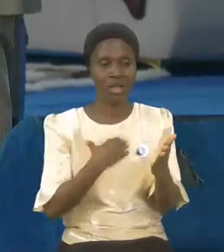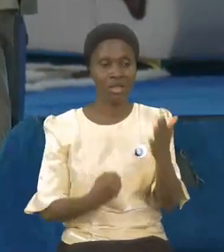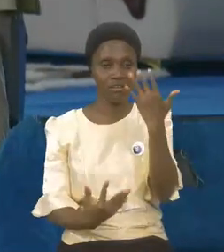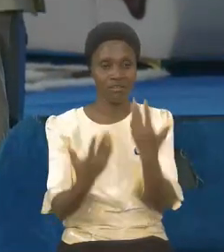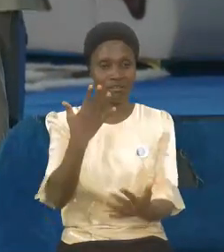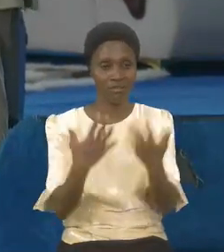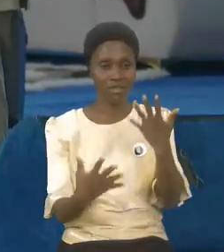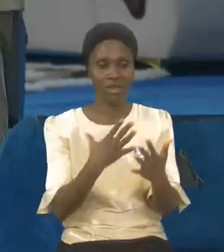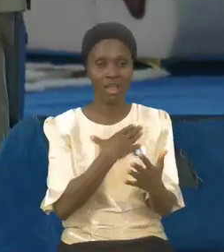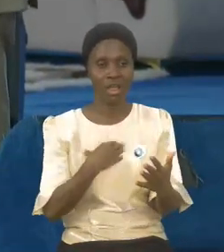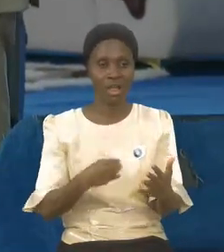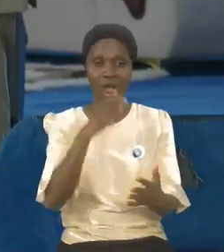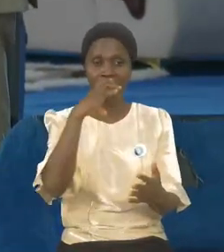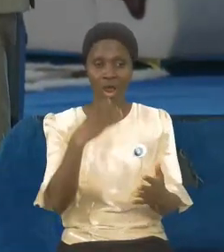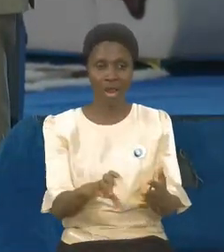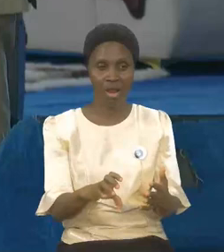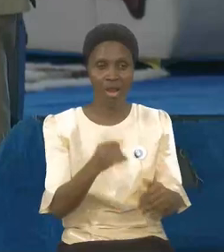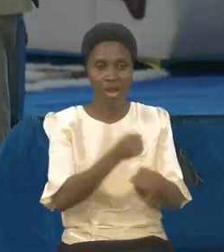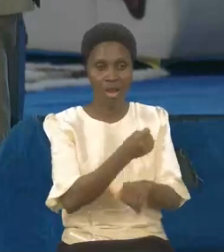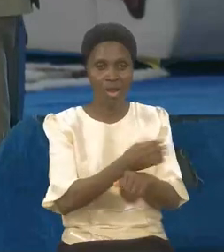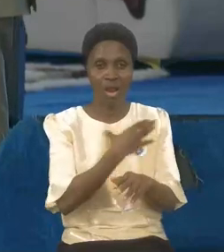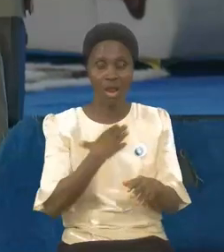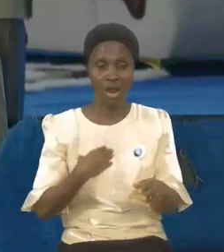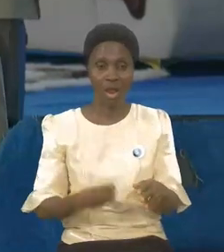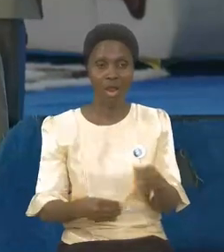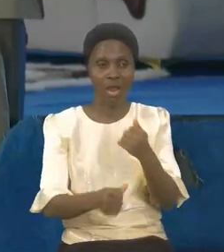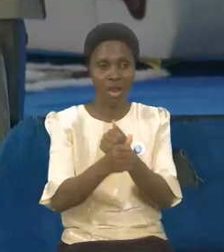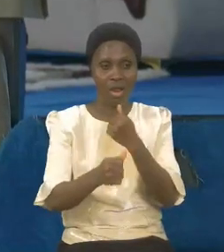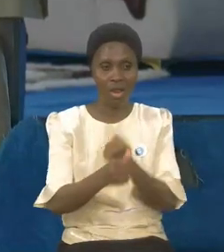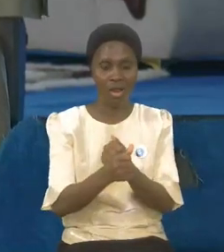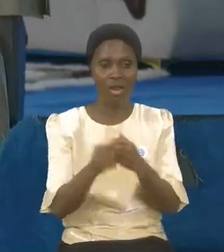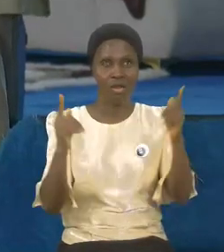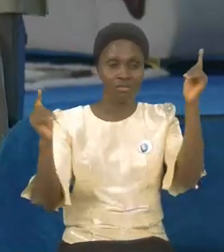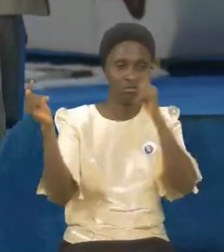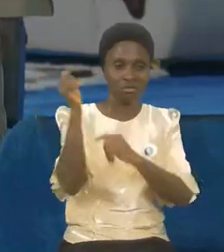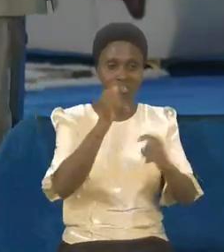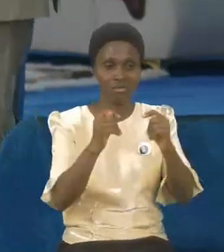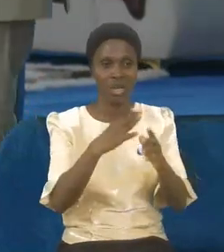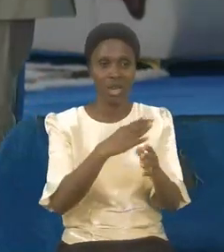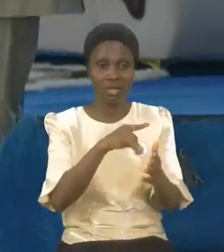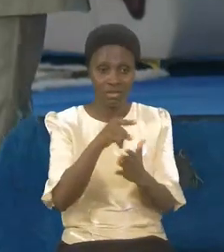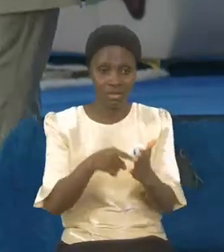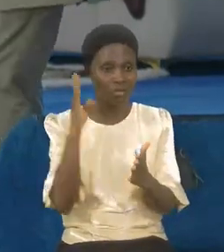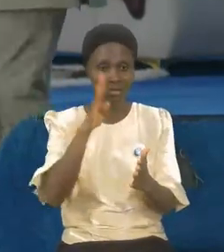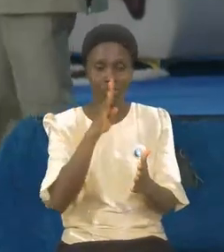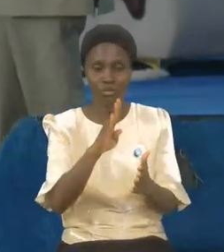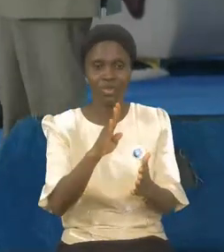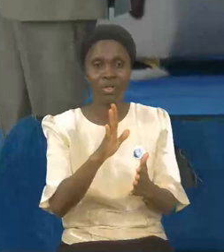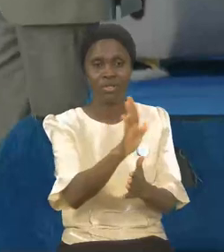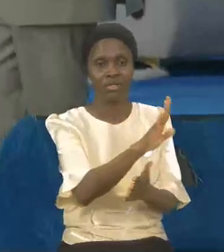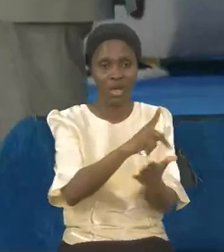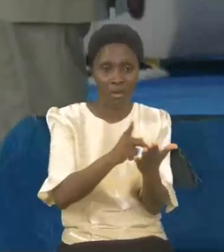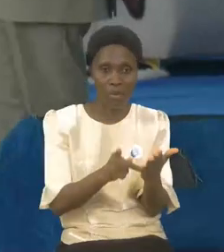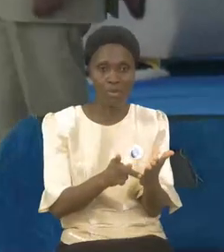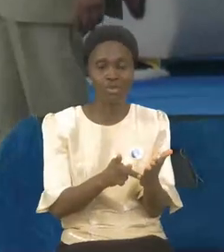feu et du soufre, un vent brûlant. C'est le calice qu'ils